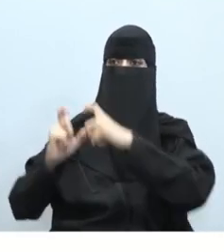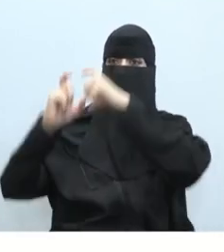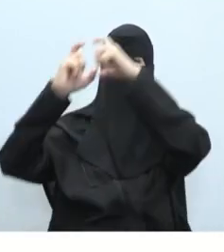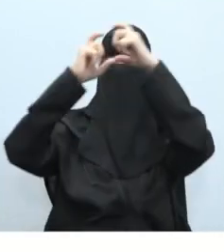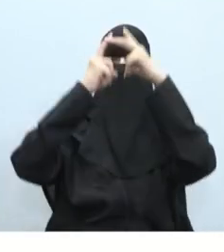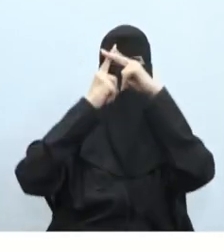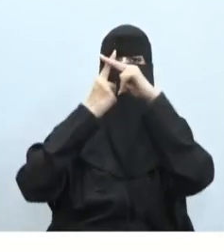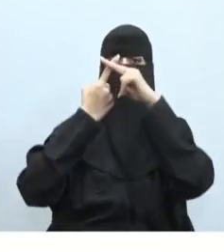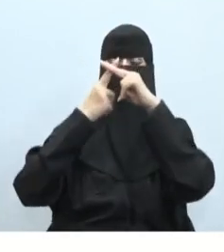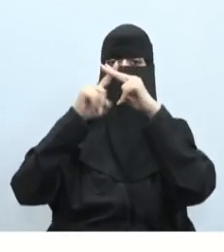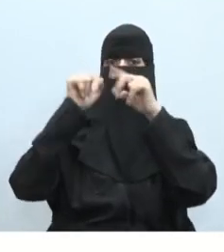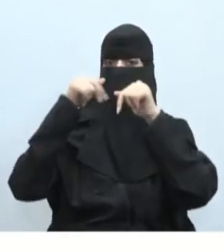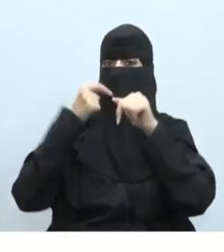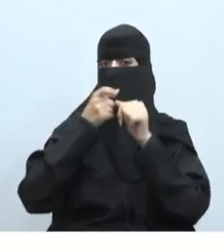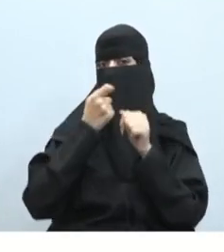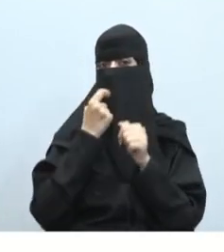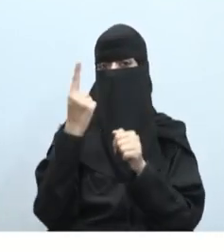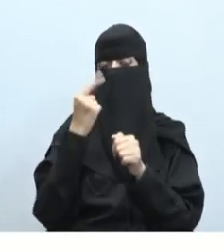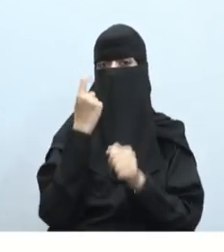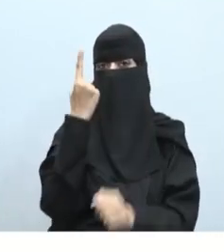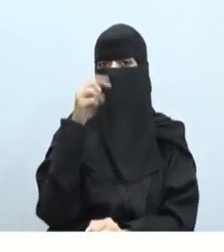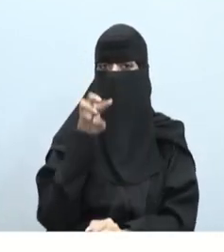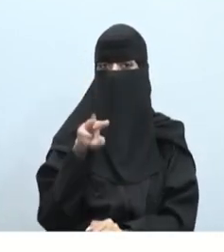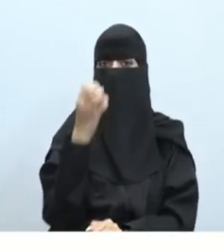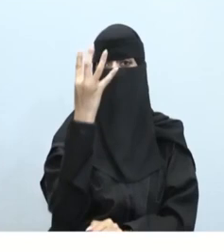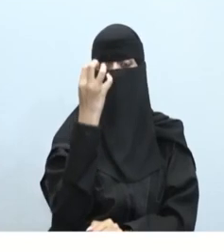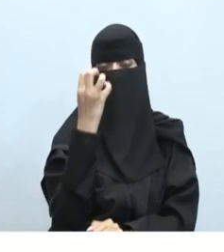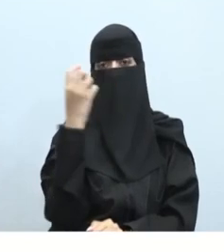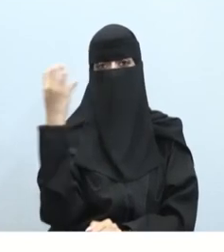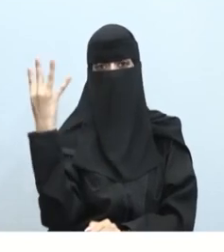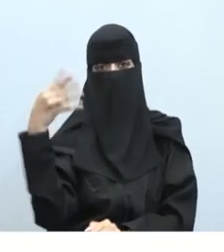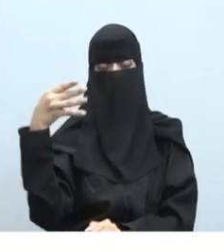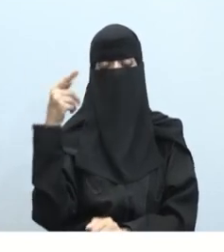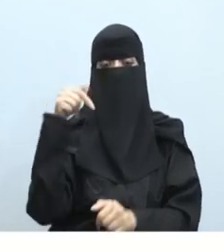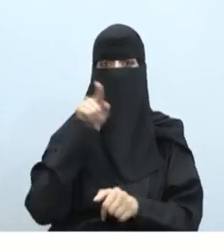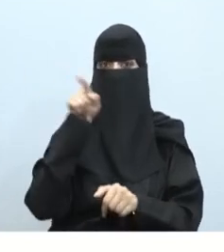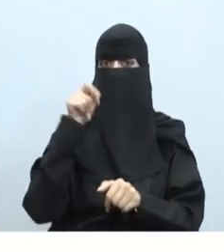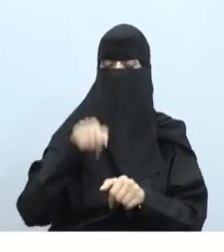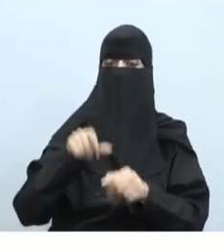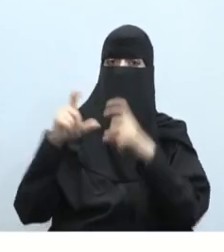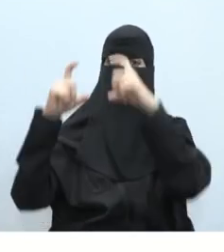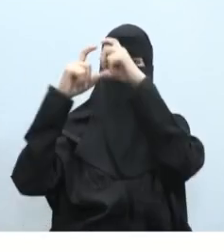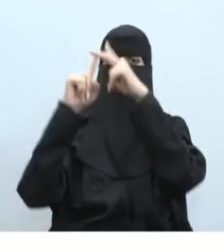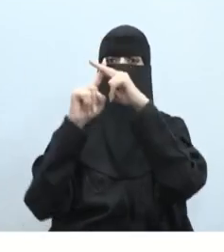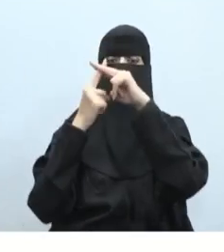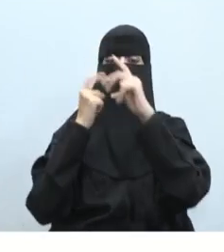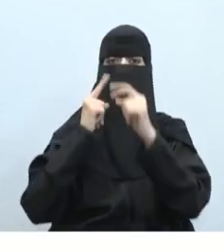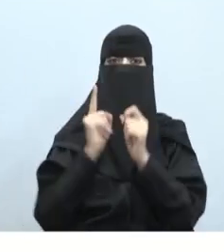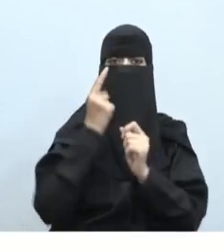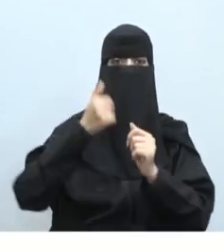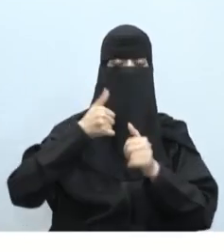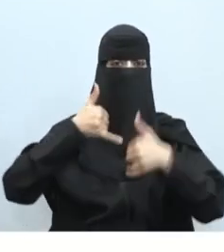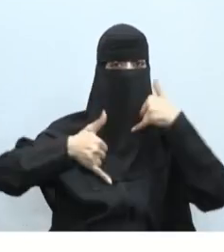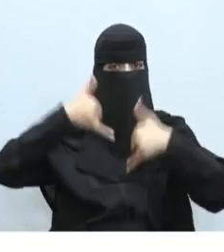صناعيا وكان ذلك في عام 1440 وهو القمر الاول للاتصالات